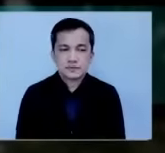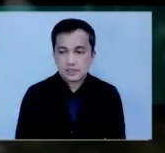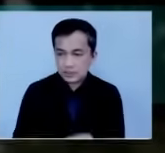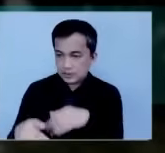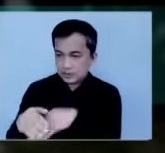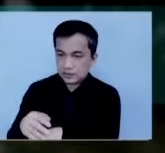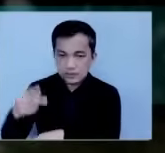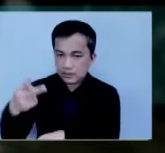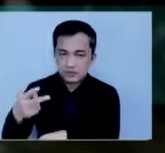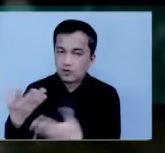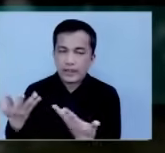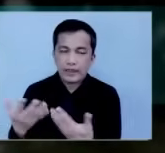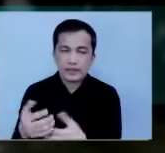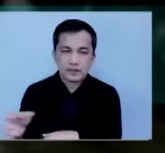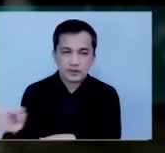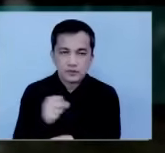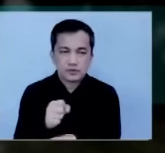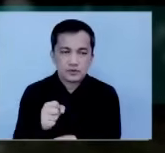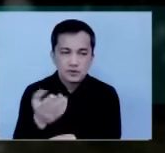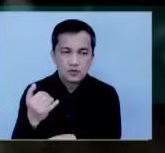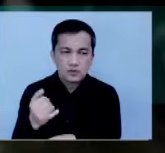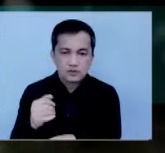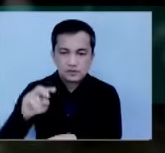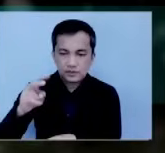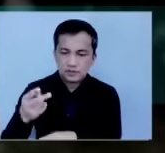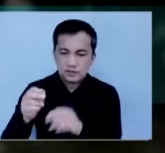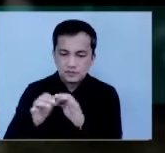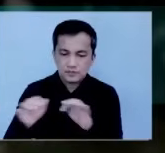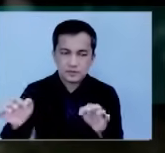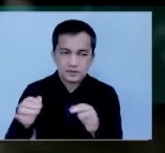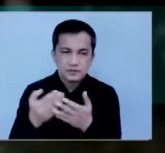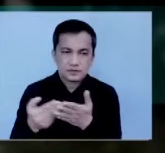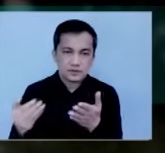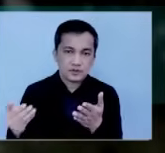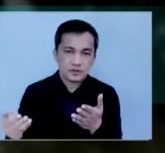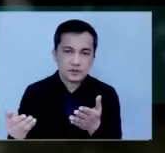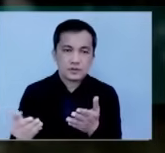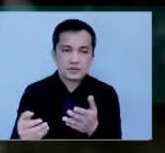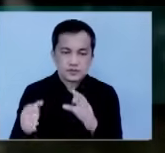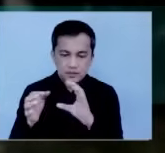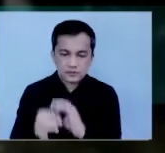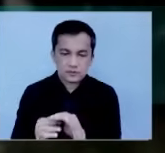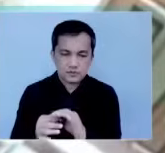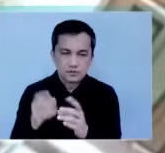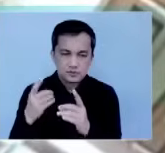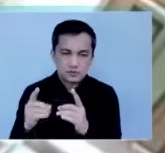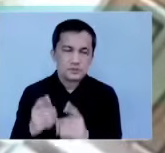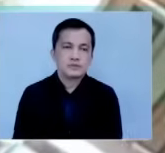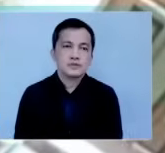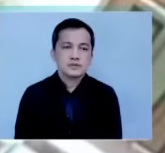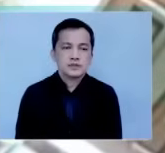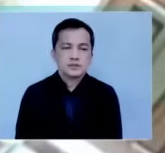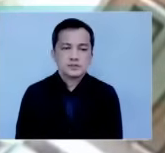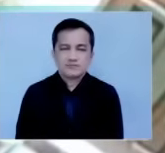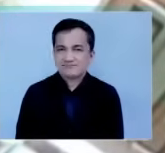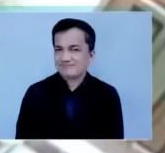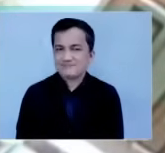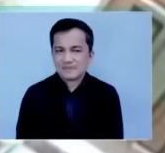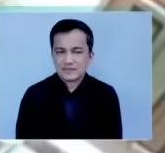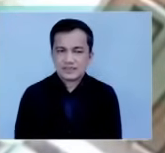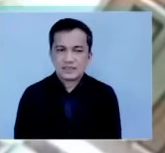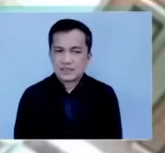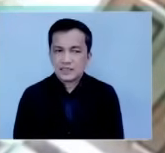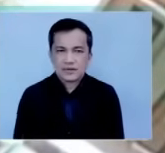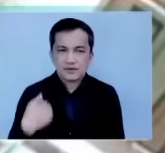sa ikalawang bahay dahil nasa ikalawang palapag ang mga gamit at nakak na ang pinton pero hindi pala